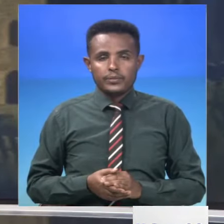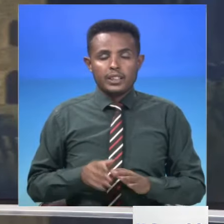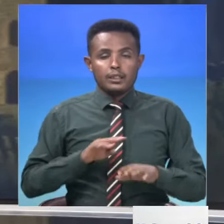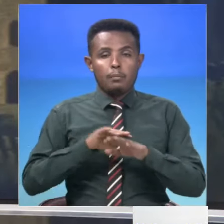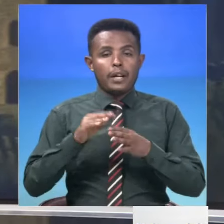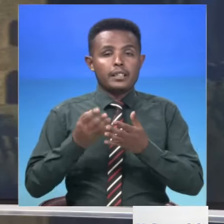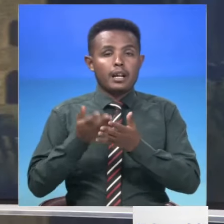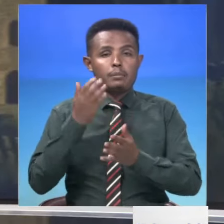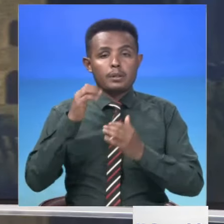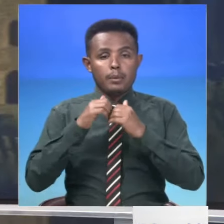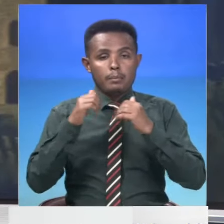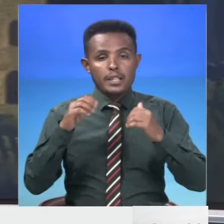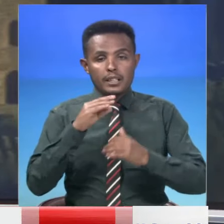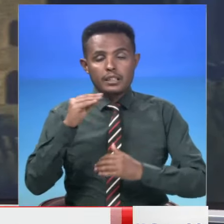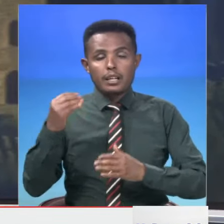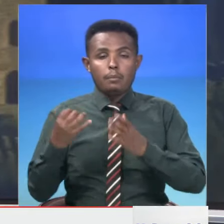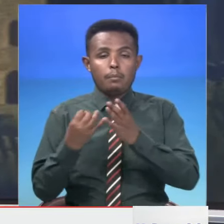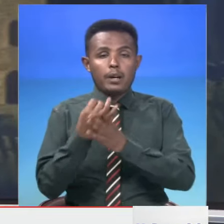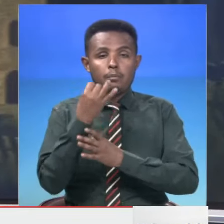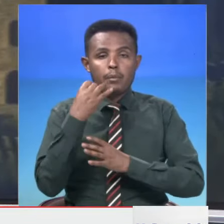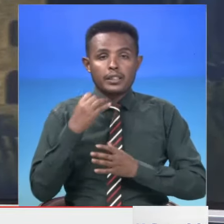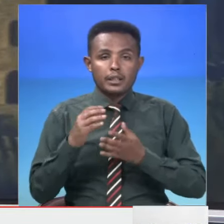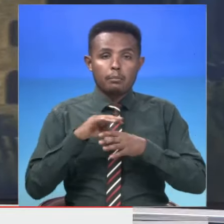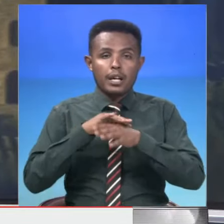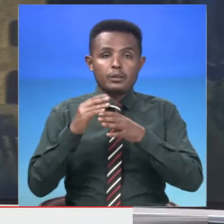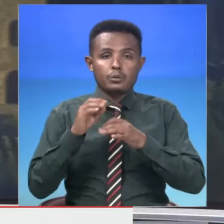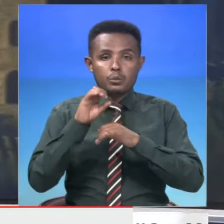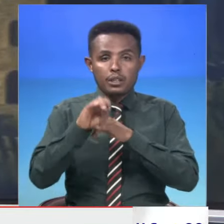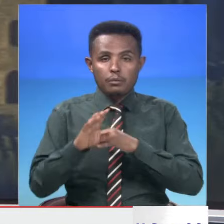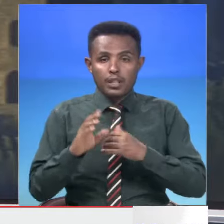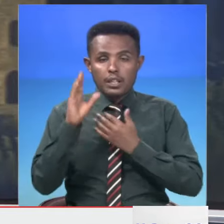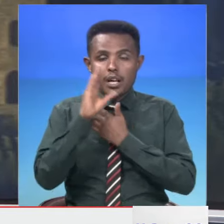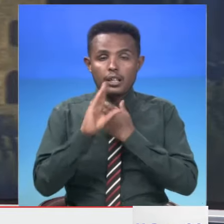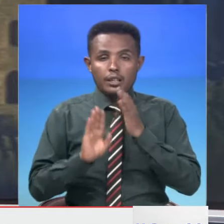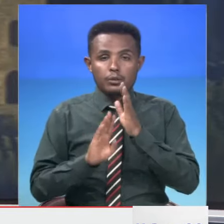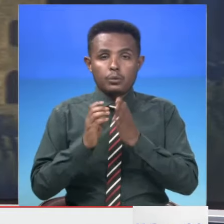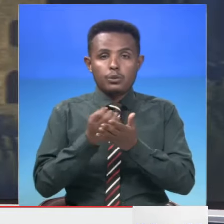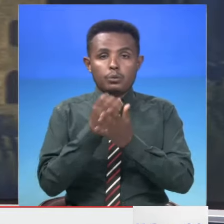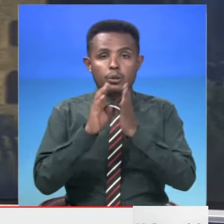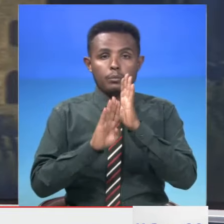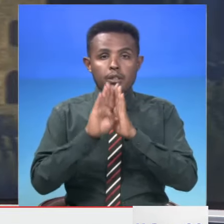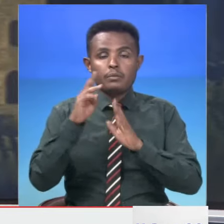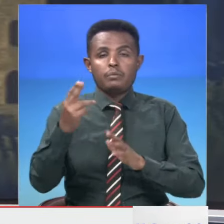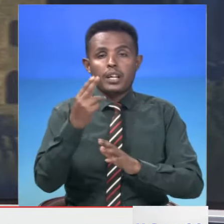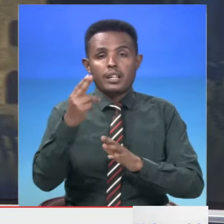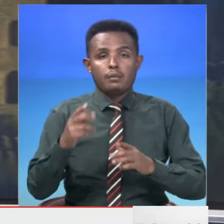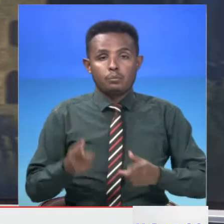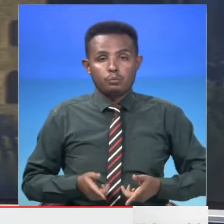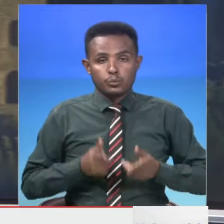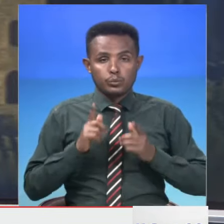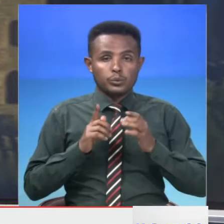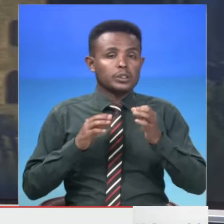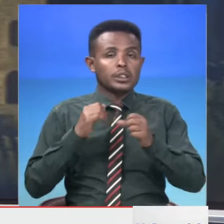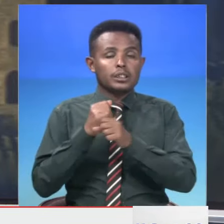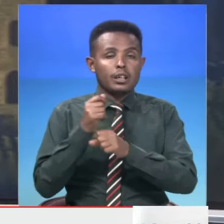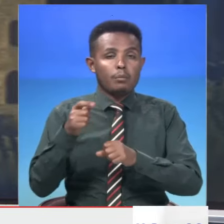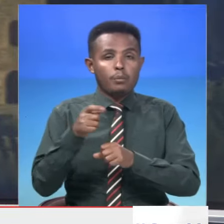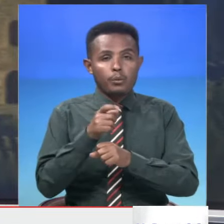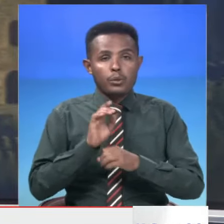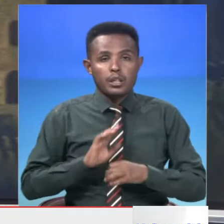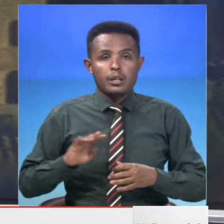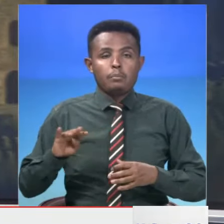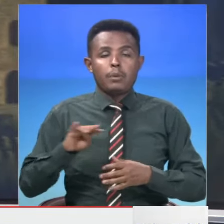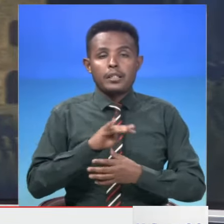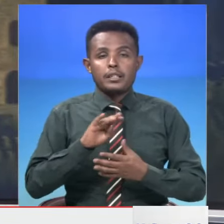የማዕድን ሀብትን በመለየት እና በማልማት የማዕድን ዘርፍ ለሀገሪቱ ኢኮኖሚ እድገት ፋይዳ እንዲኖረው እየሰራ መሆኑን የሰሜን ሸዋ ዞን ማዕድን ሀብት